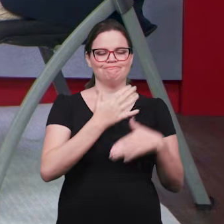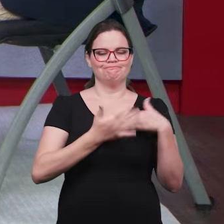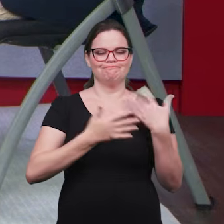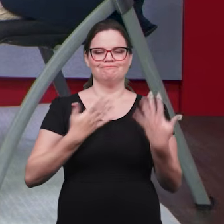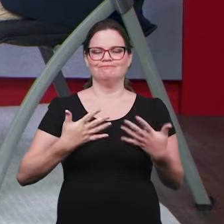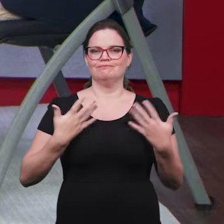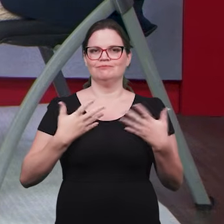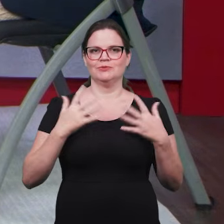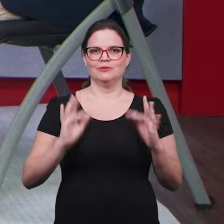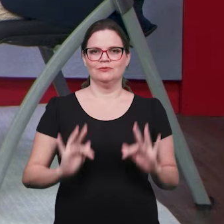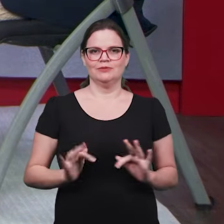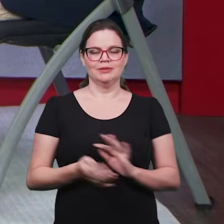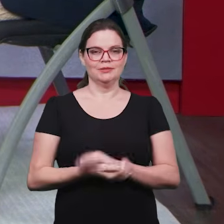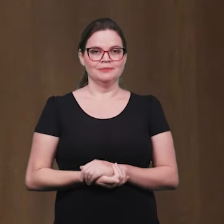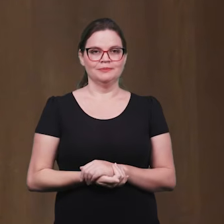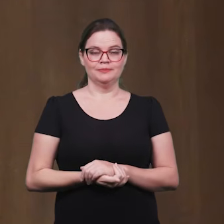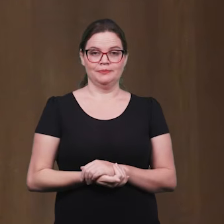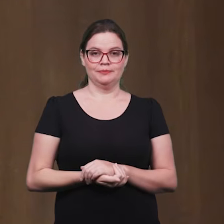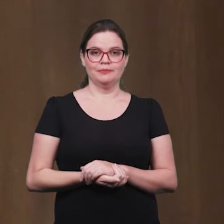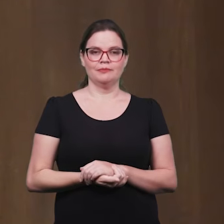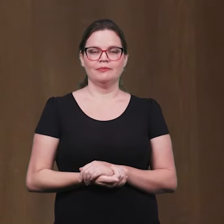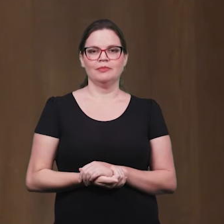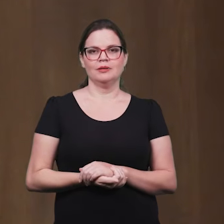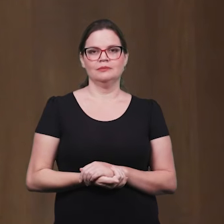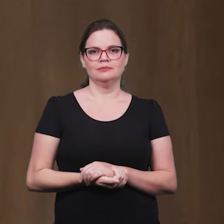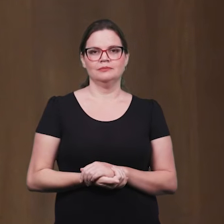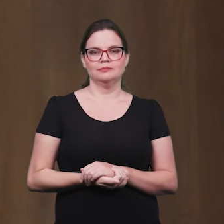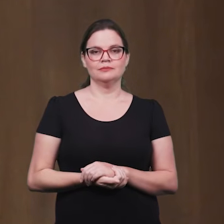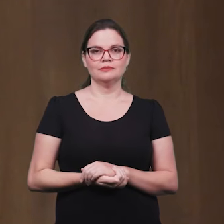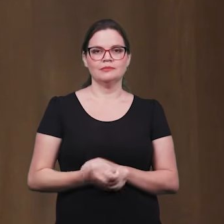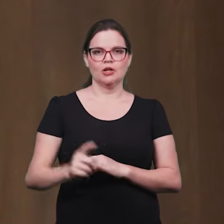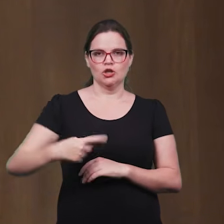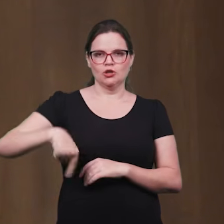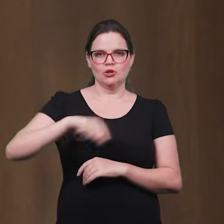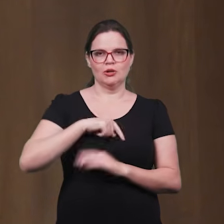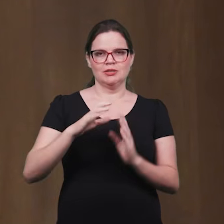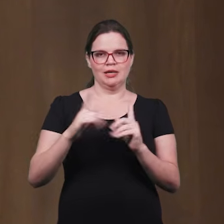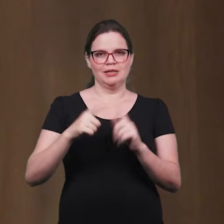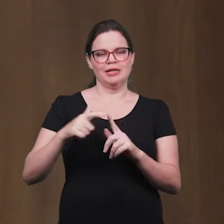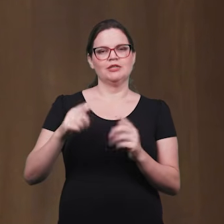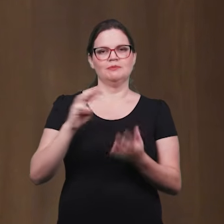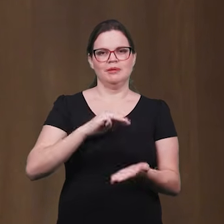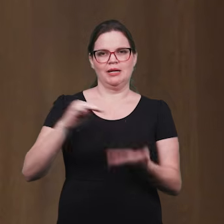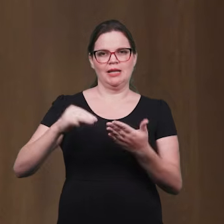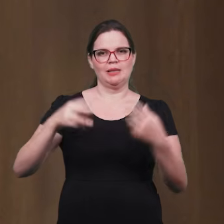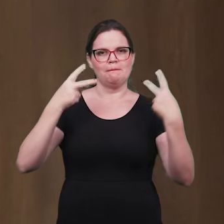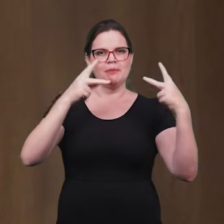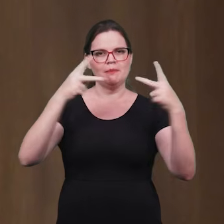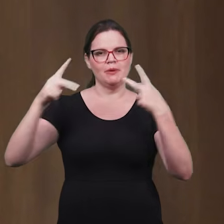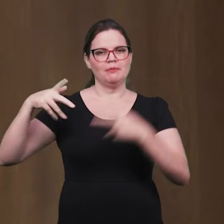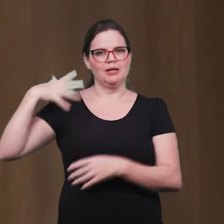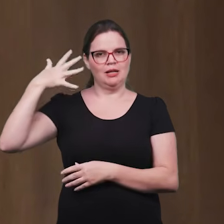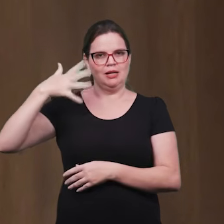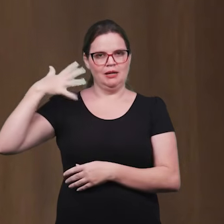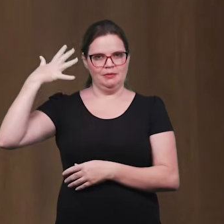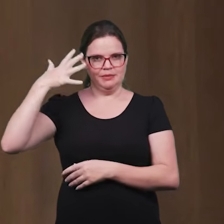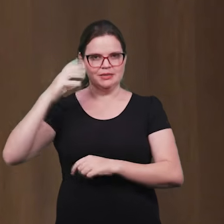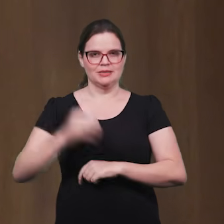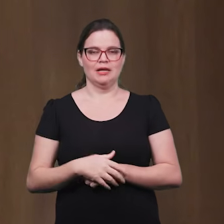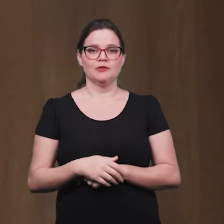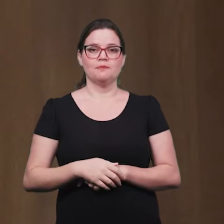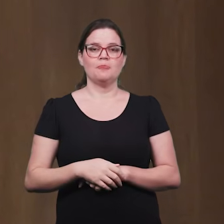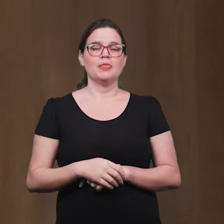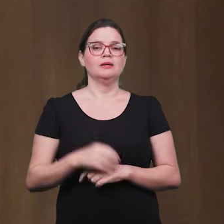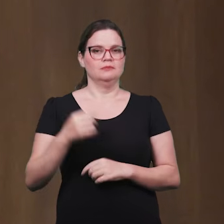meu coração se alegra muito. Ao observar a mensagem que a Igreja Cristã Maranata transmite, e